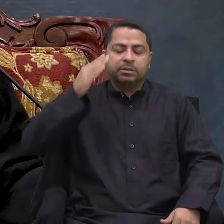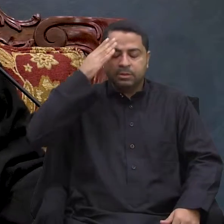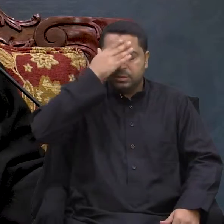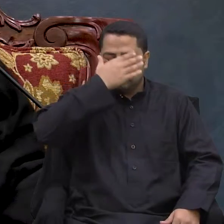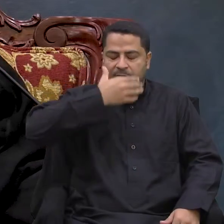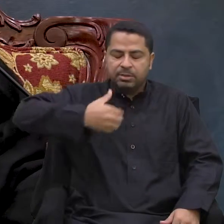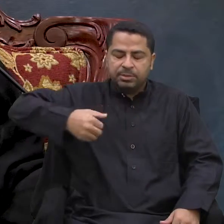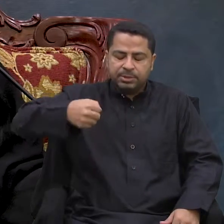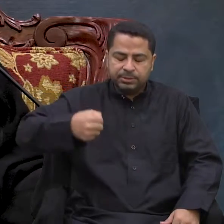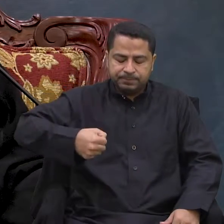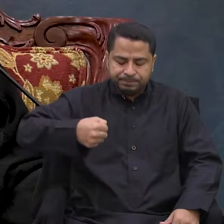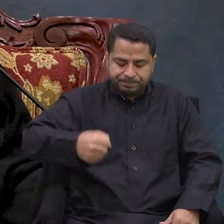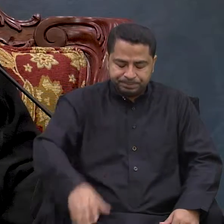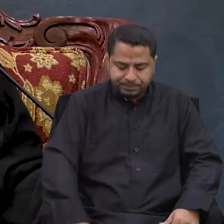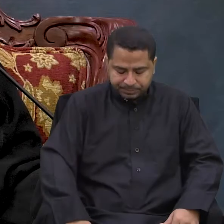الطاهرين.